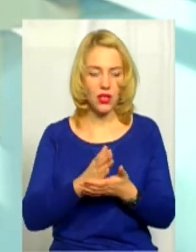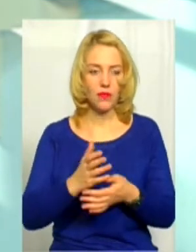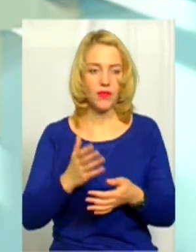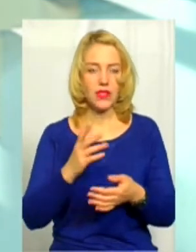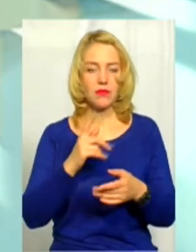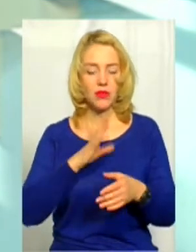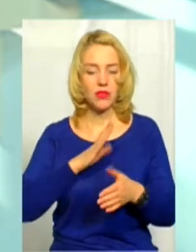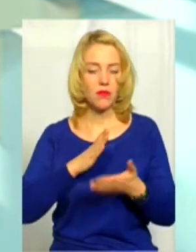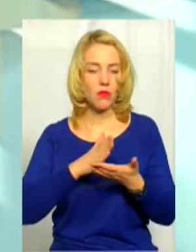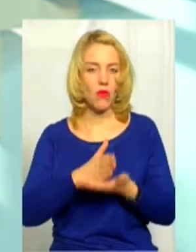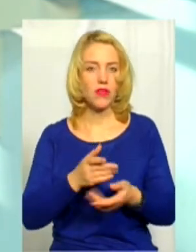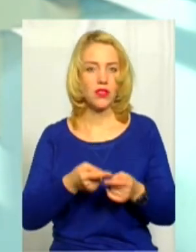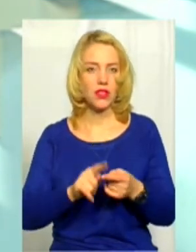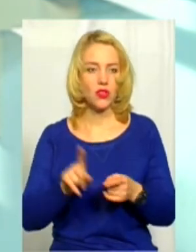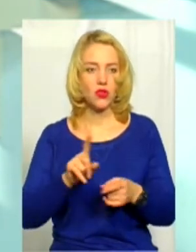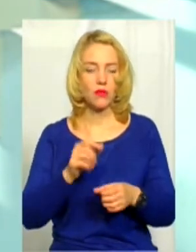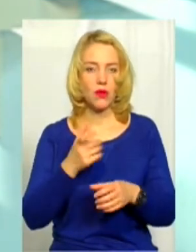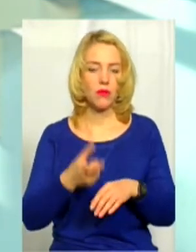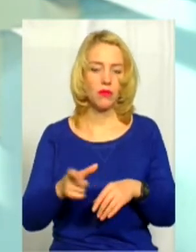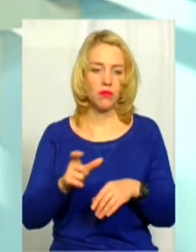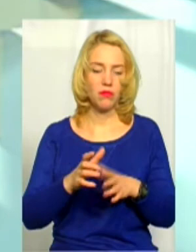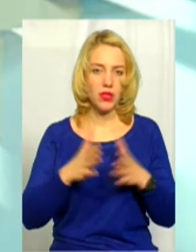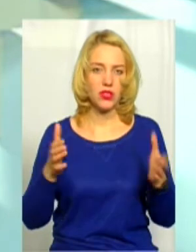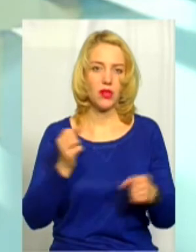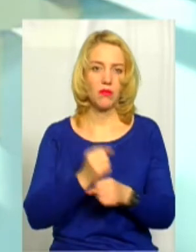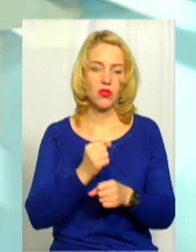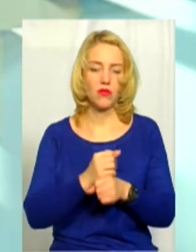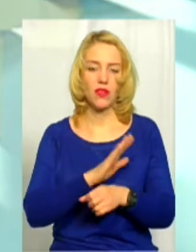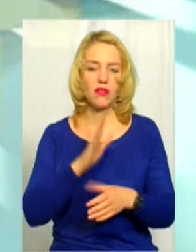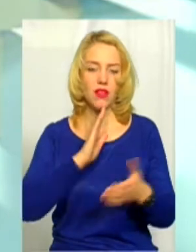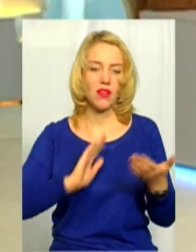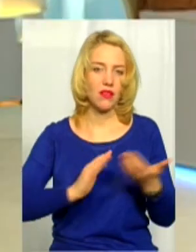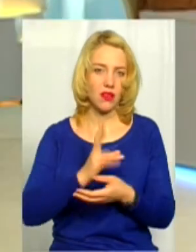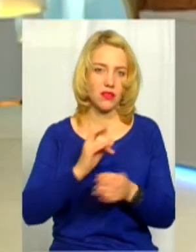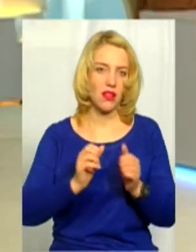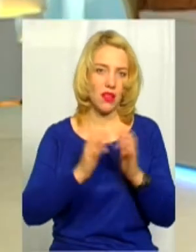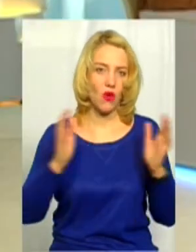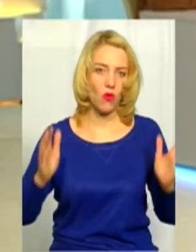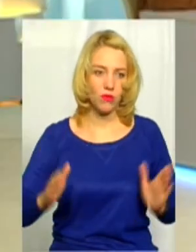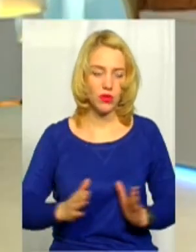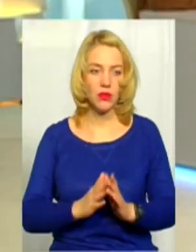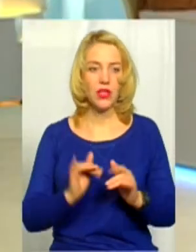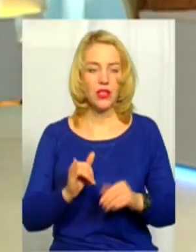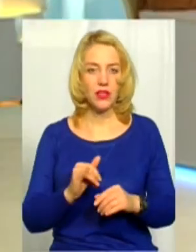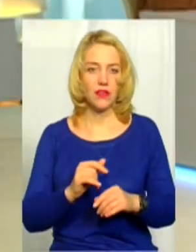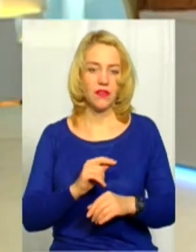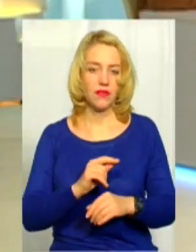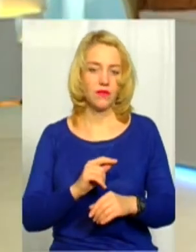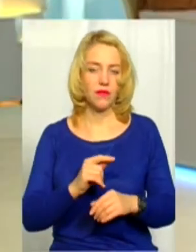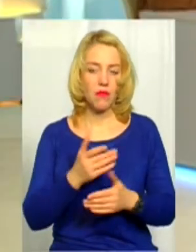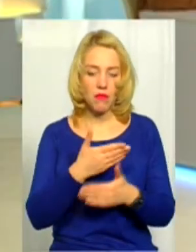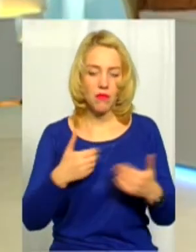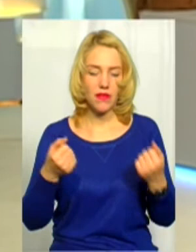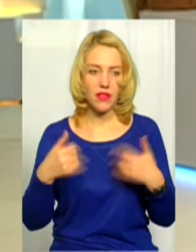спрямовані на те, що все-таки більше працювали не на якість, а на об'єми. І в силу цього ми